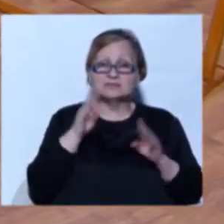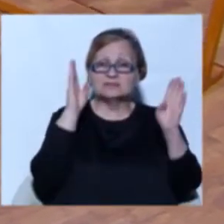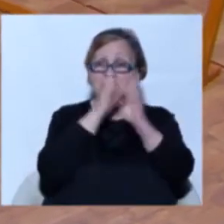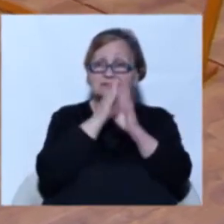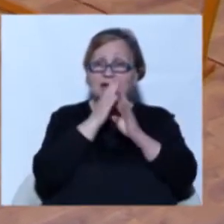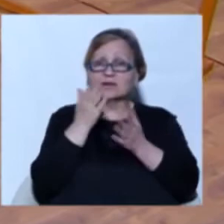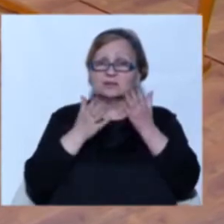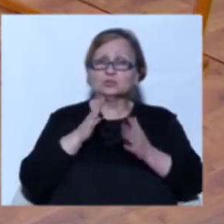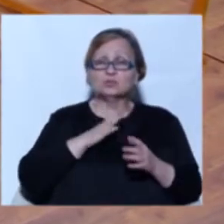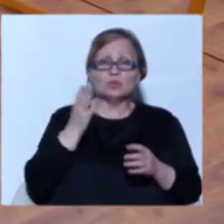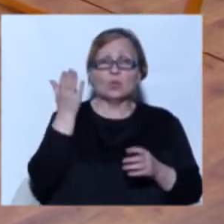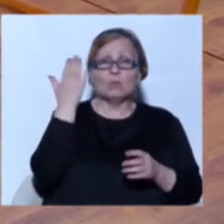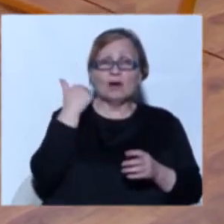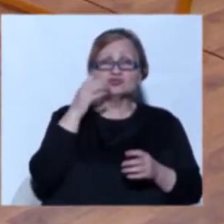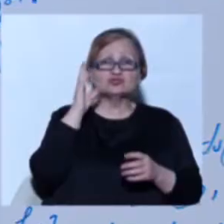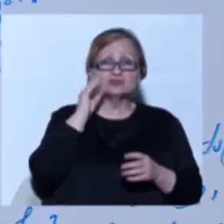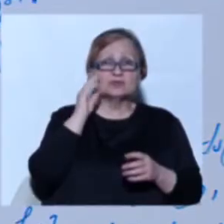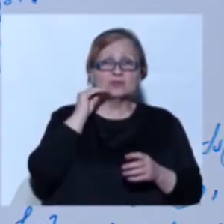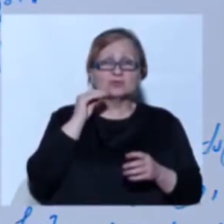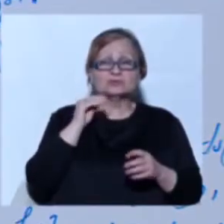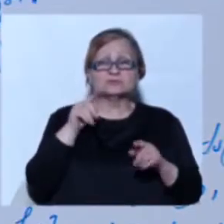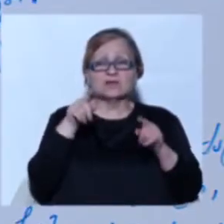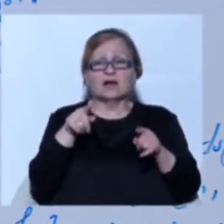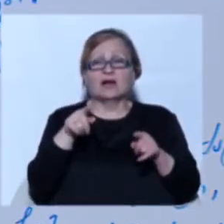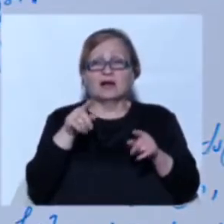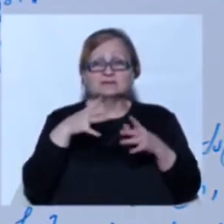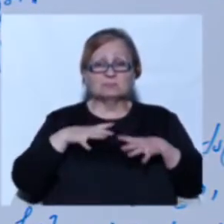მაშინ, ოდეს თბილისი აიკლეს სპარსთა.